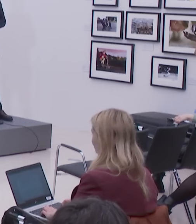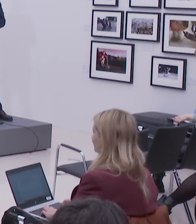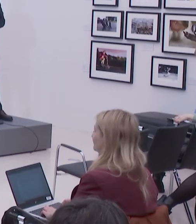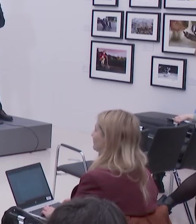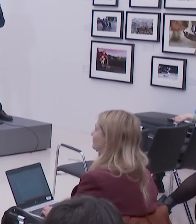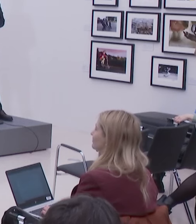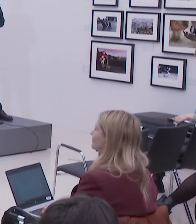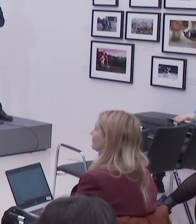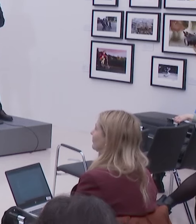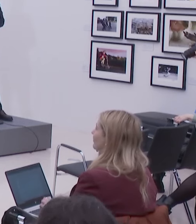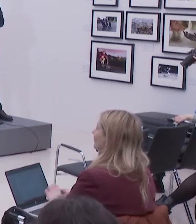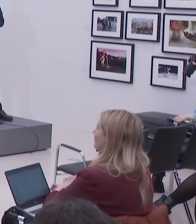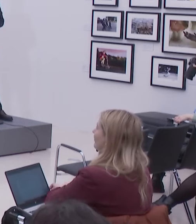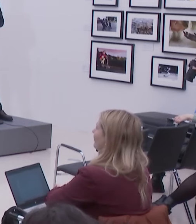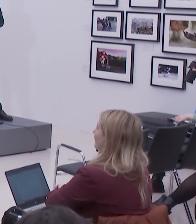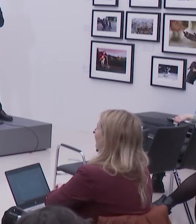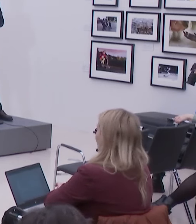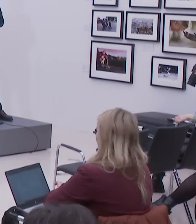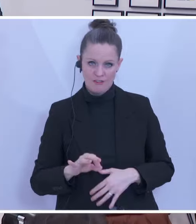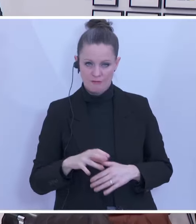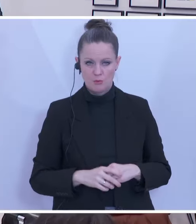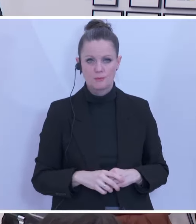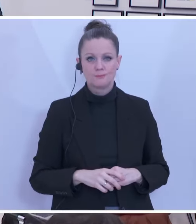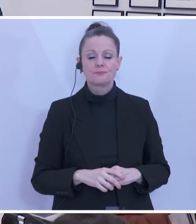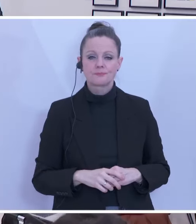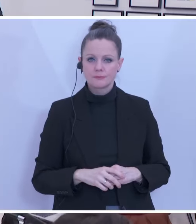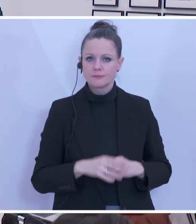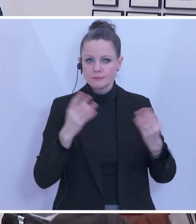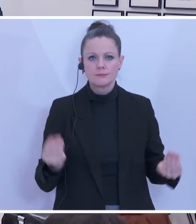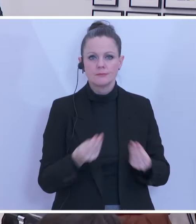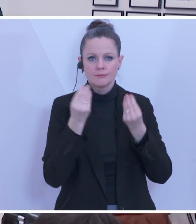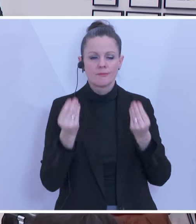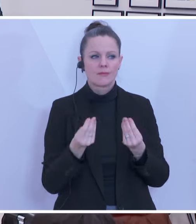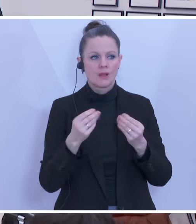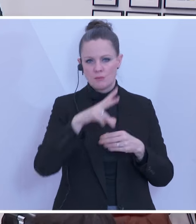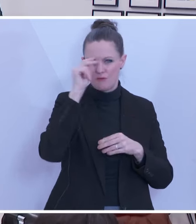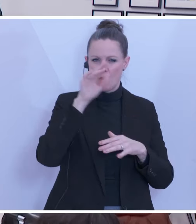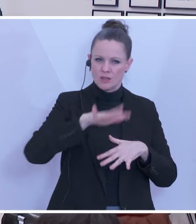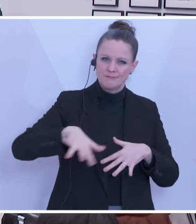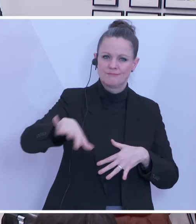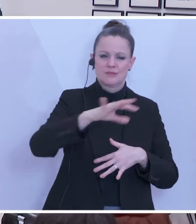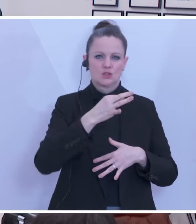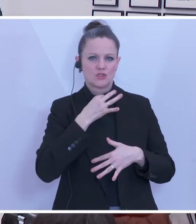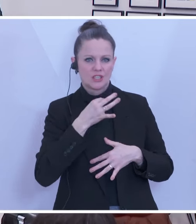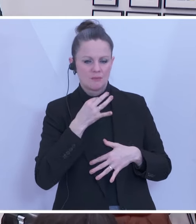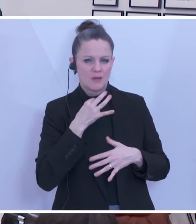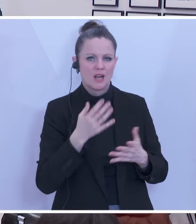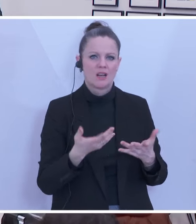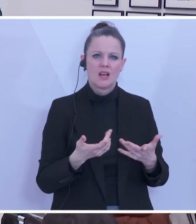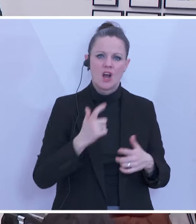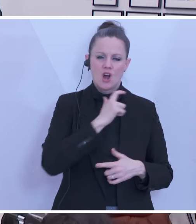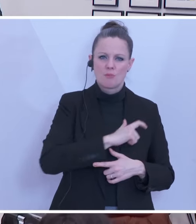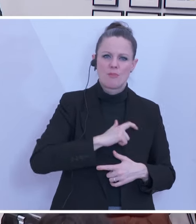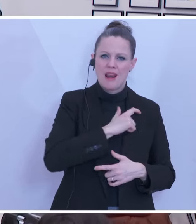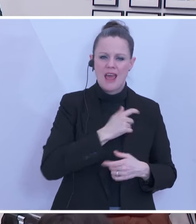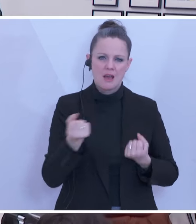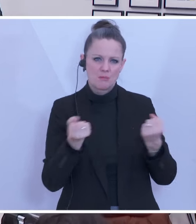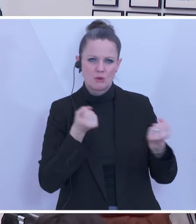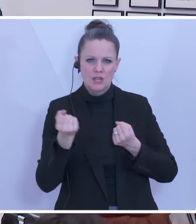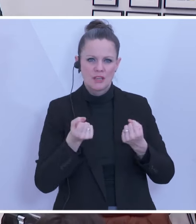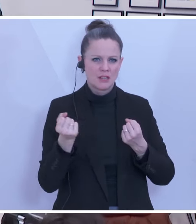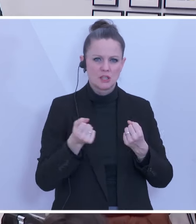Regierung eingebracht. Einmal SPÖ, einmal FPÖ. Wird unter anderem begründet mit der Stimmung in der Bevölkerung. Angst vor parteipolitischem Hickhack jetzt in den nächsten Monaten bis